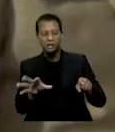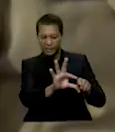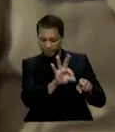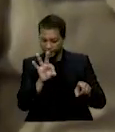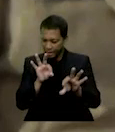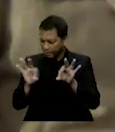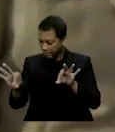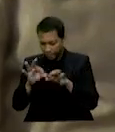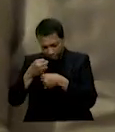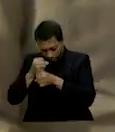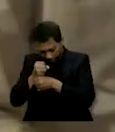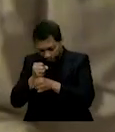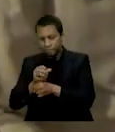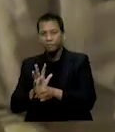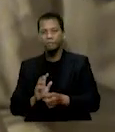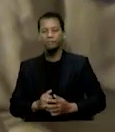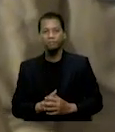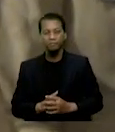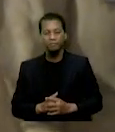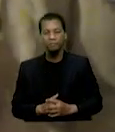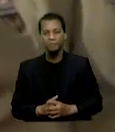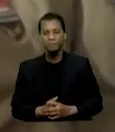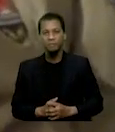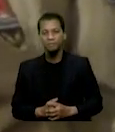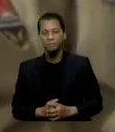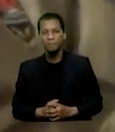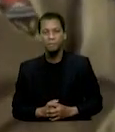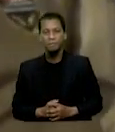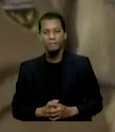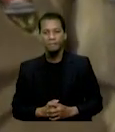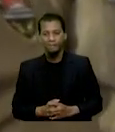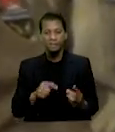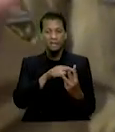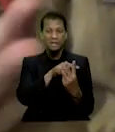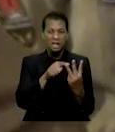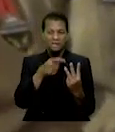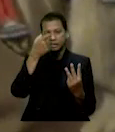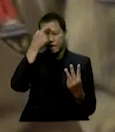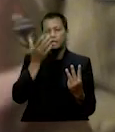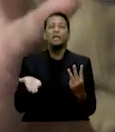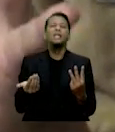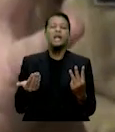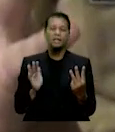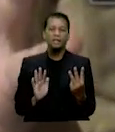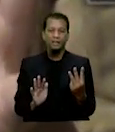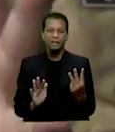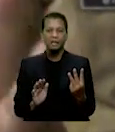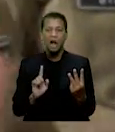Kali tiga-tiganya kondisinya ringan ya, artinya tidak perlu harus ke rumah sakit,